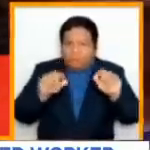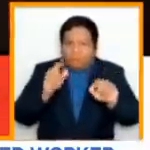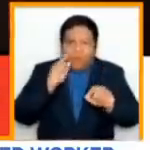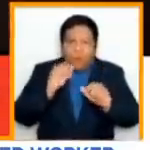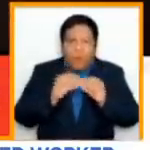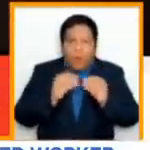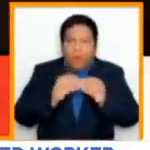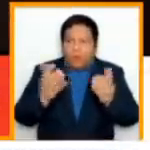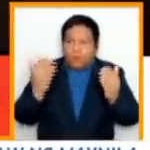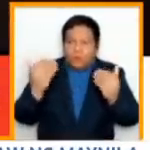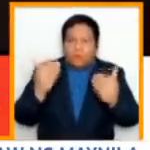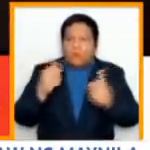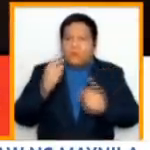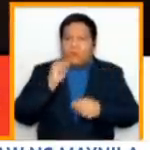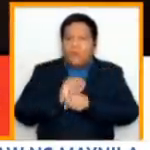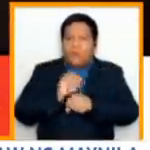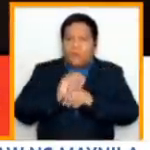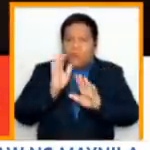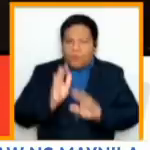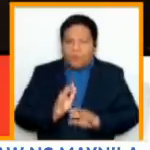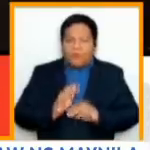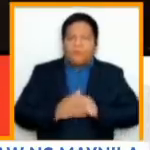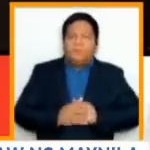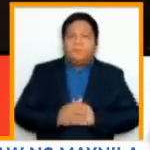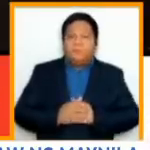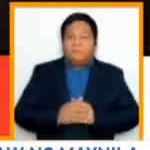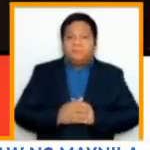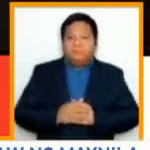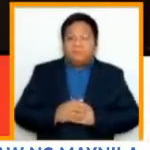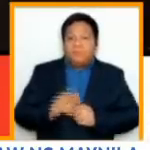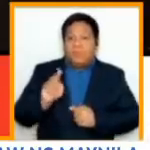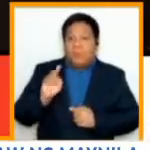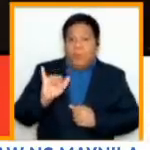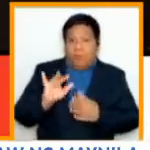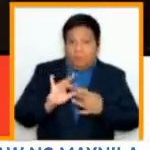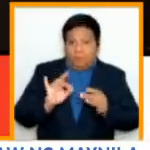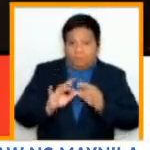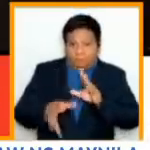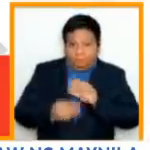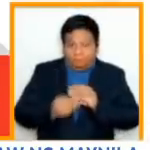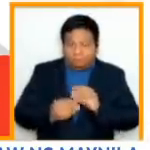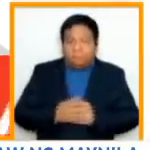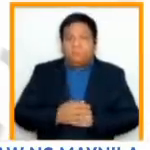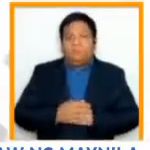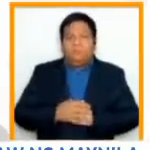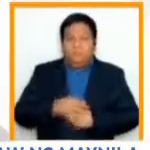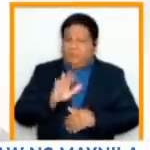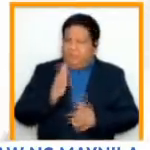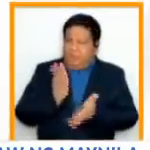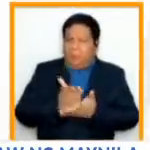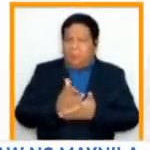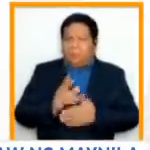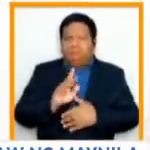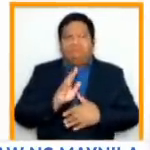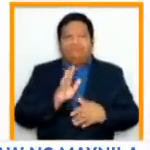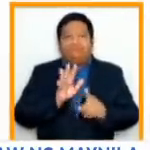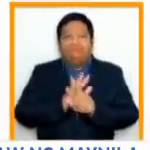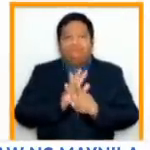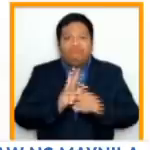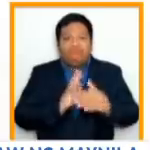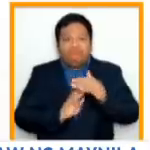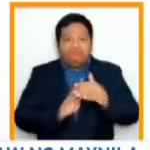masahista. So, sana huminto na sila sa ganitong pagtangkilik dahil hindi sila nakakatulong sa